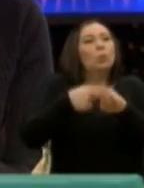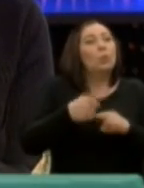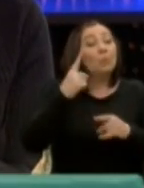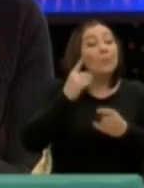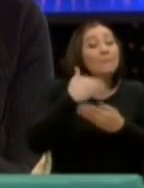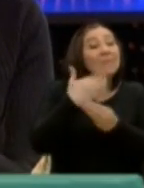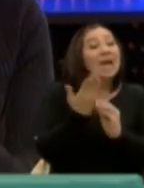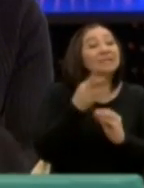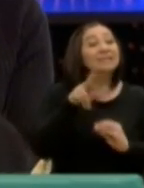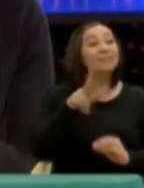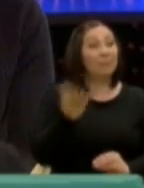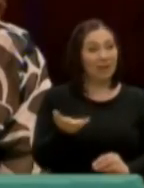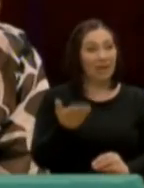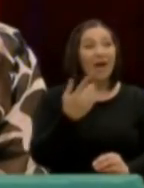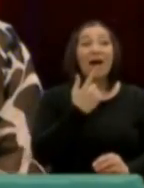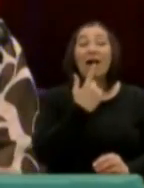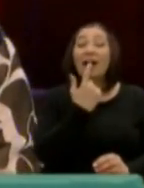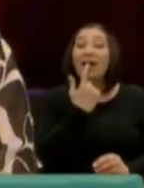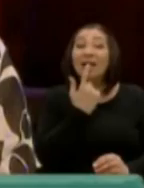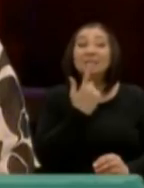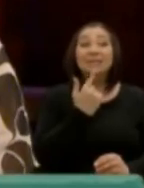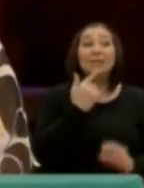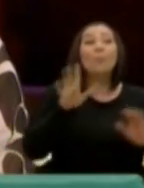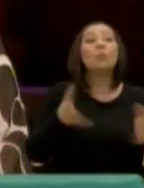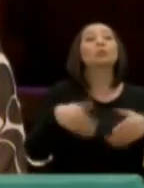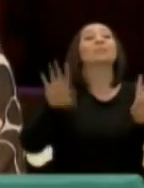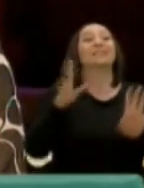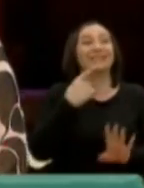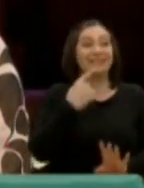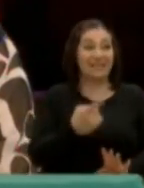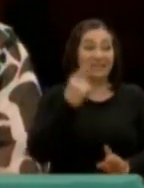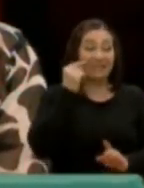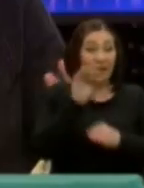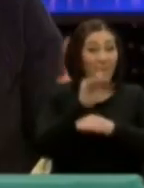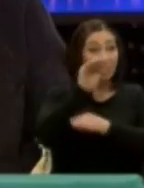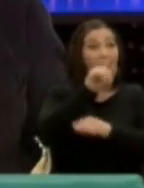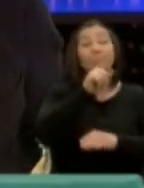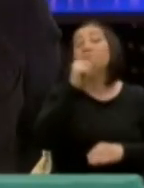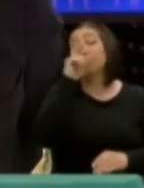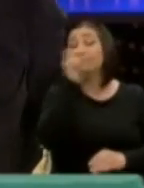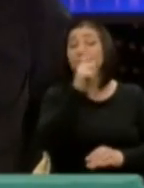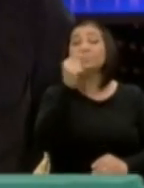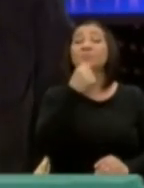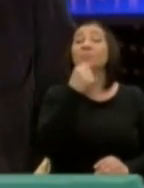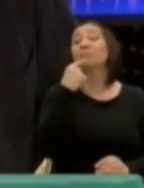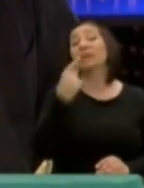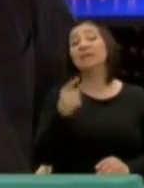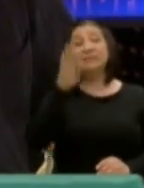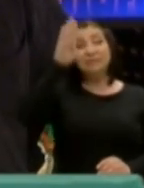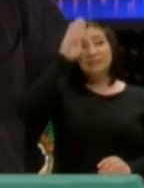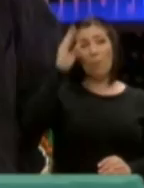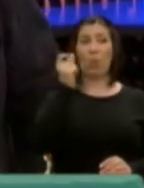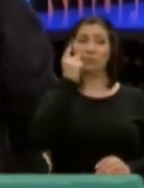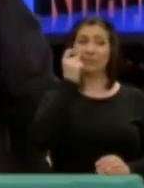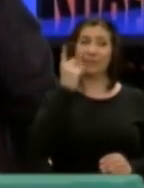miras hakikaten. Ağız tadı önemli değil. Ağız tadı bozulmasın deriz. Hayır, başka deriz bir de ne yani vardır? Yani şimdi bir adama derse ki ya işte İstanbul'u